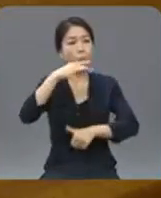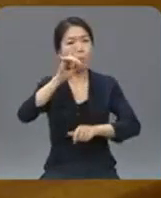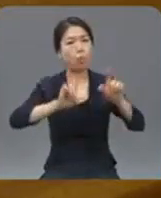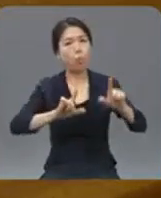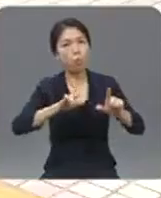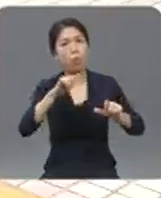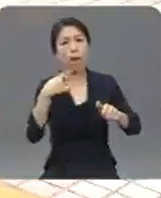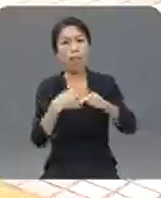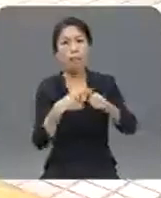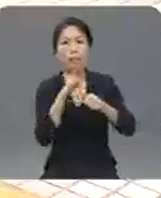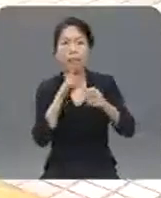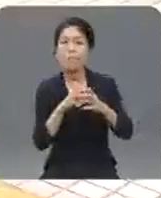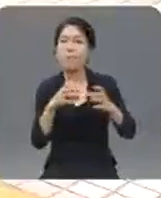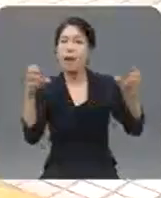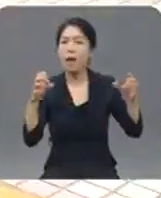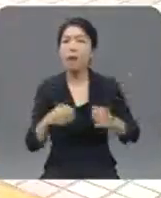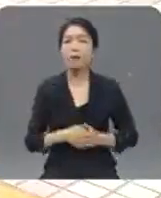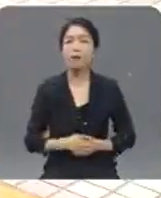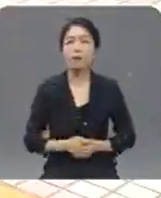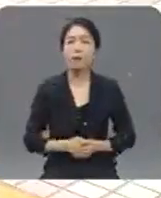태도를 보이고 있다고 비판했습니다